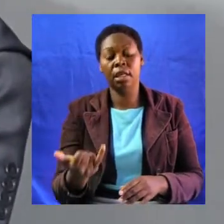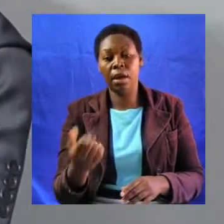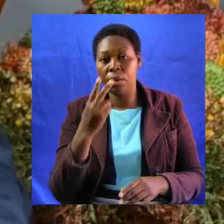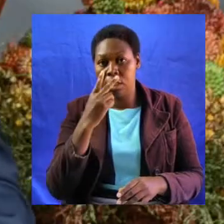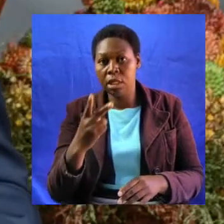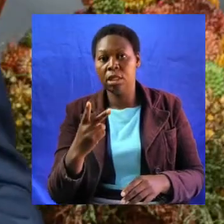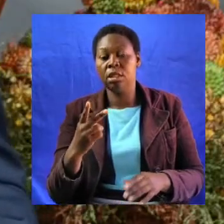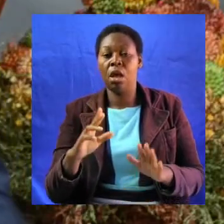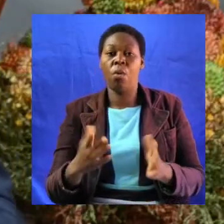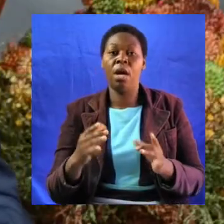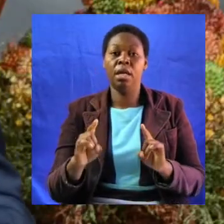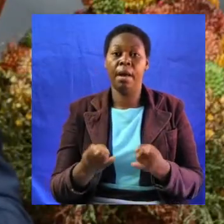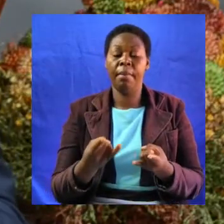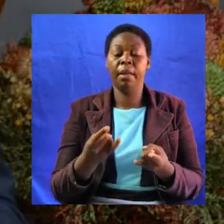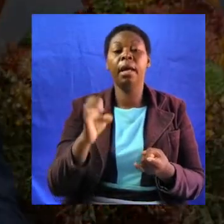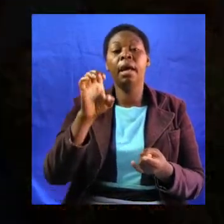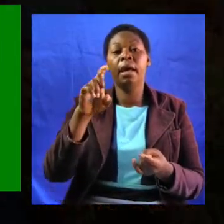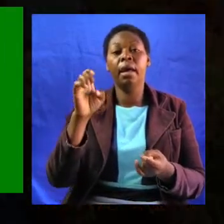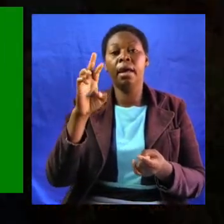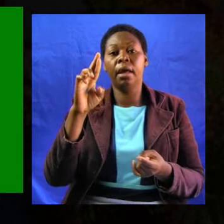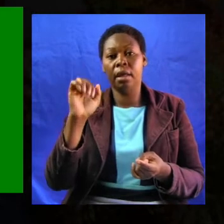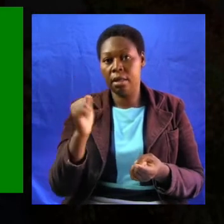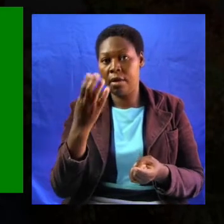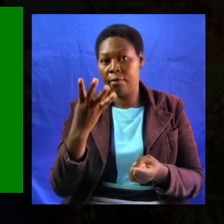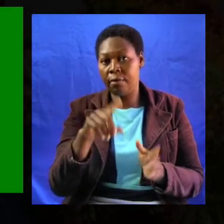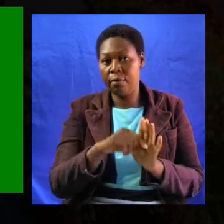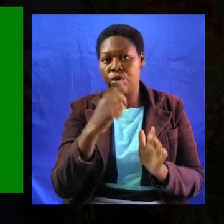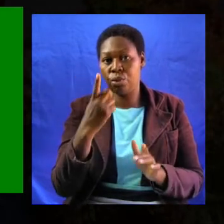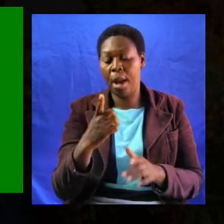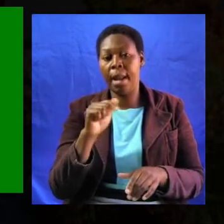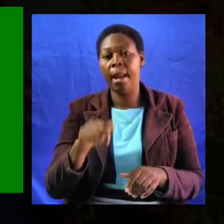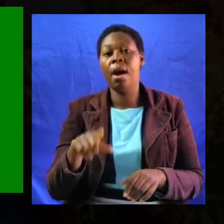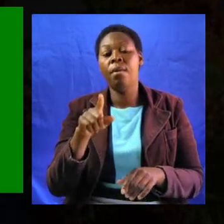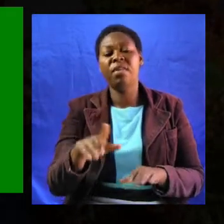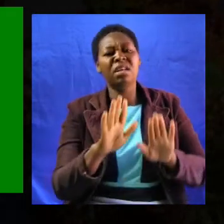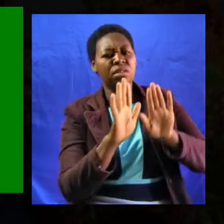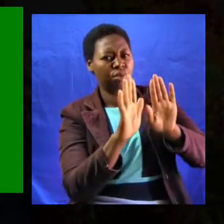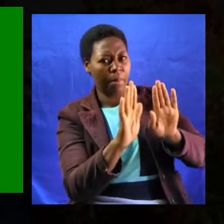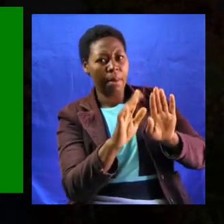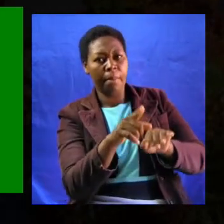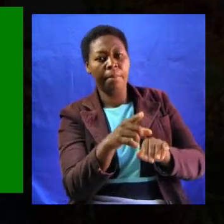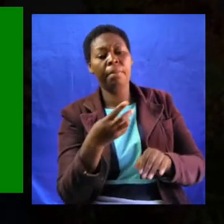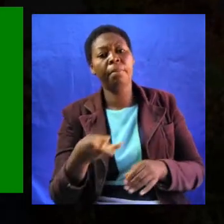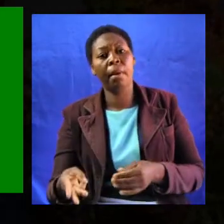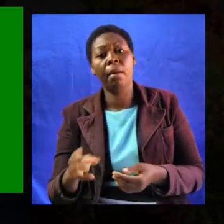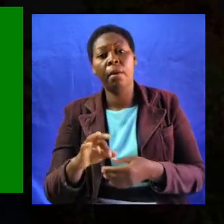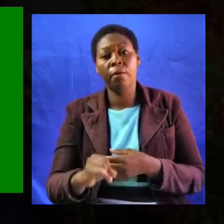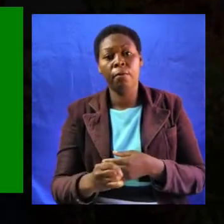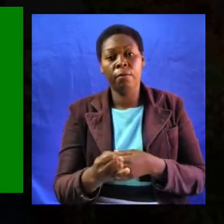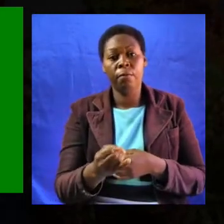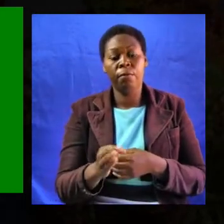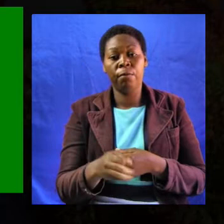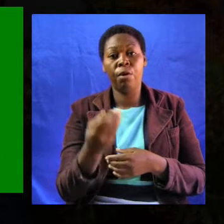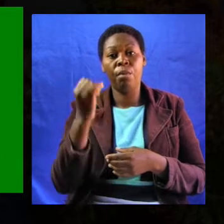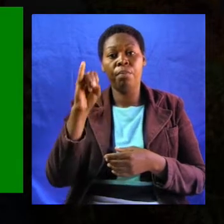1 to 5. Ezra 4 verse 1. Zvino vadzivisi vavaJudha nava Benjamin